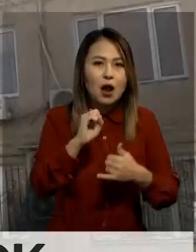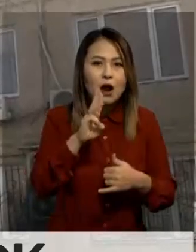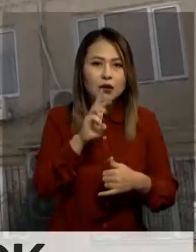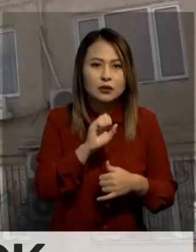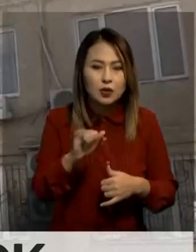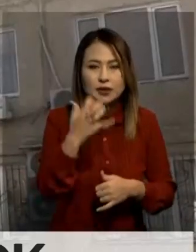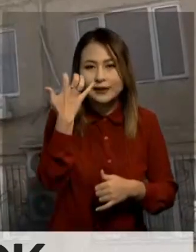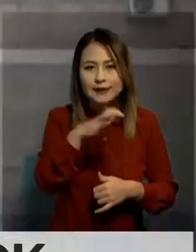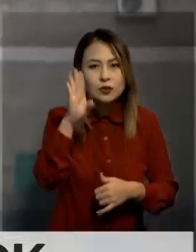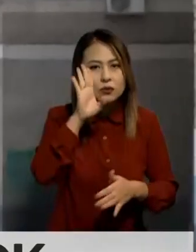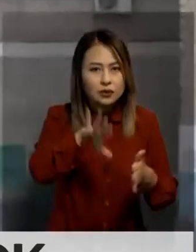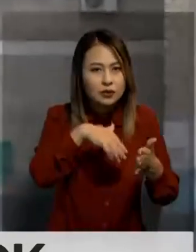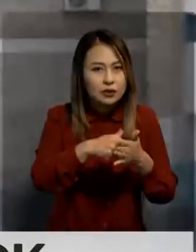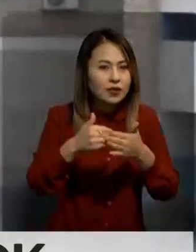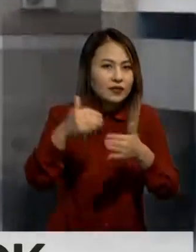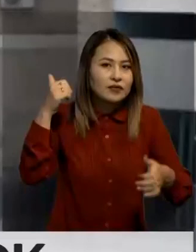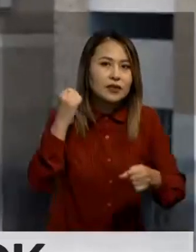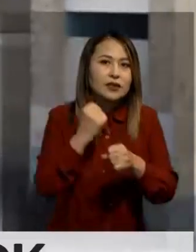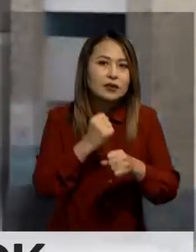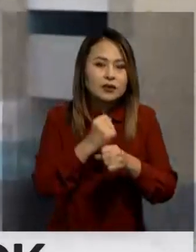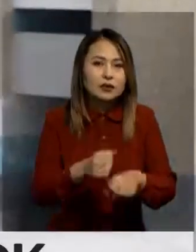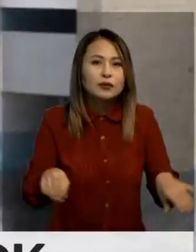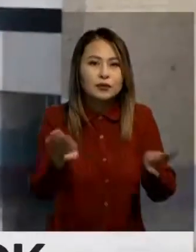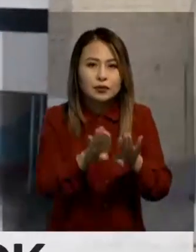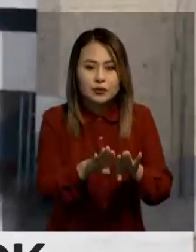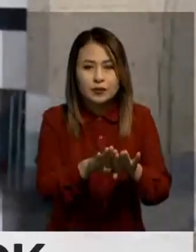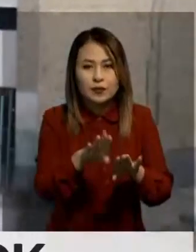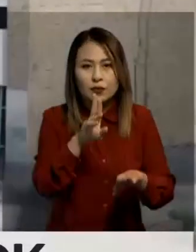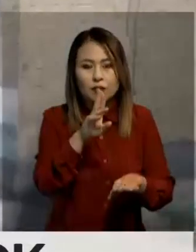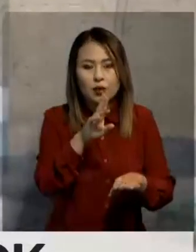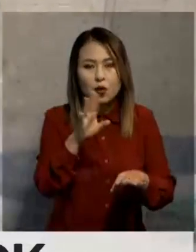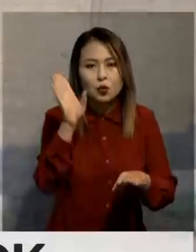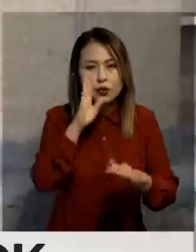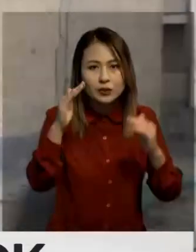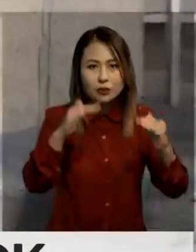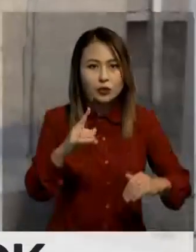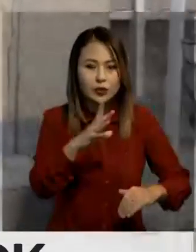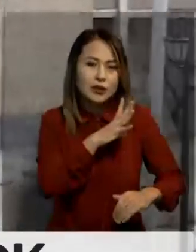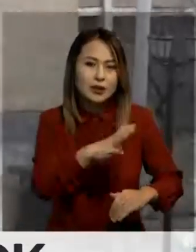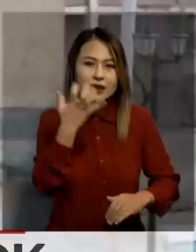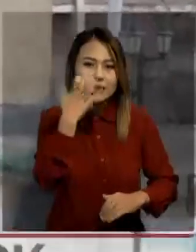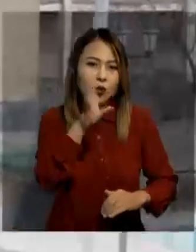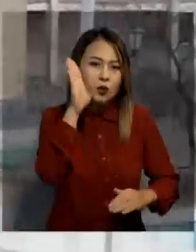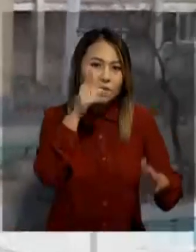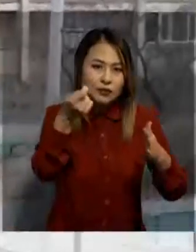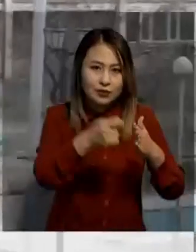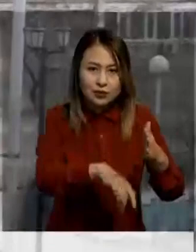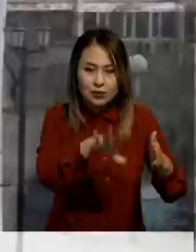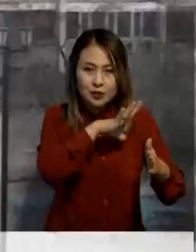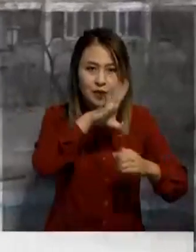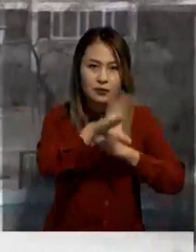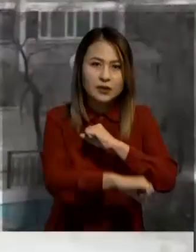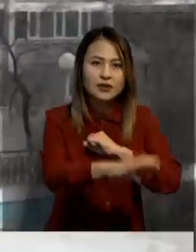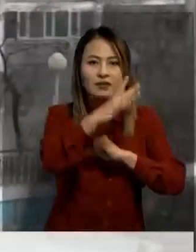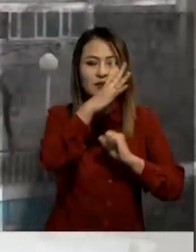су өткені жексенбіден бері жоқ. Мамандар орталық сумен жабдықтау нүктелерінде судың деңгейі төмендемеу үшін ыстық суды өшіруге мәжбүр болған. Соңғы күндері